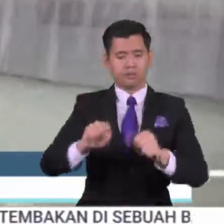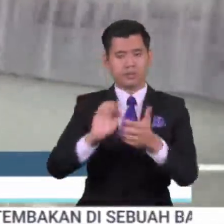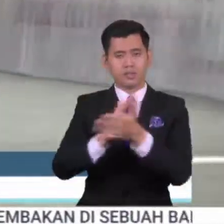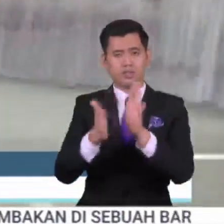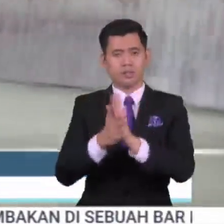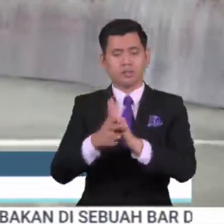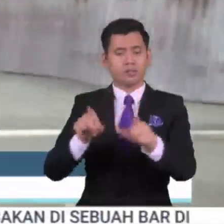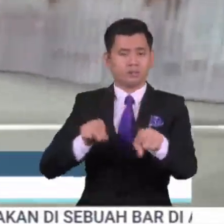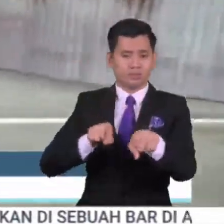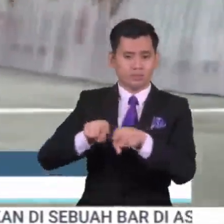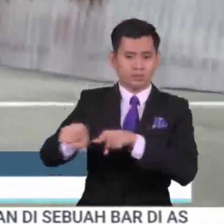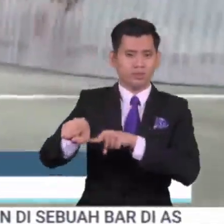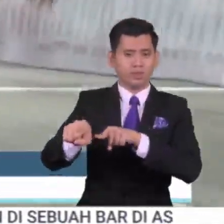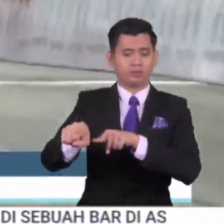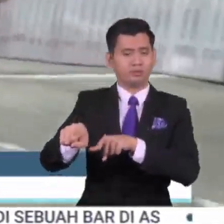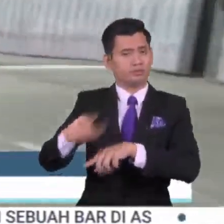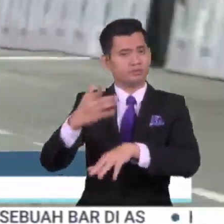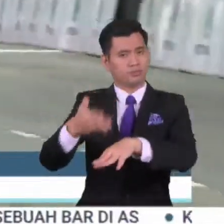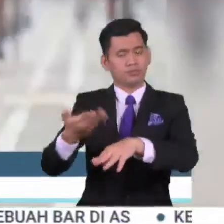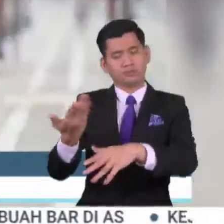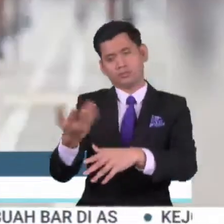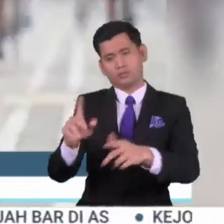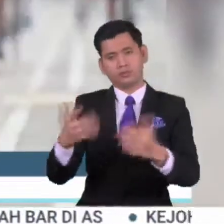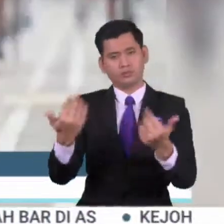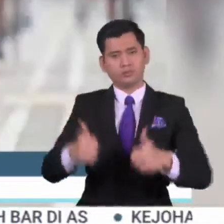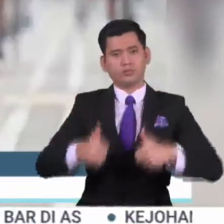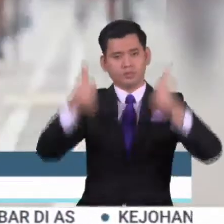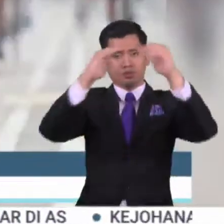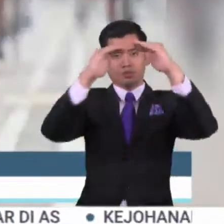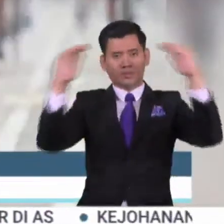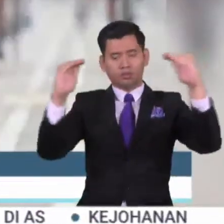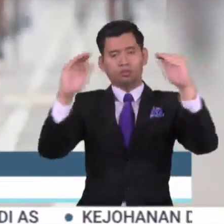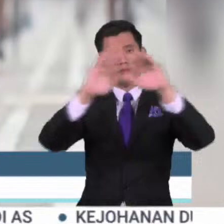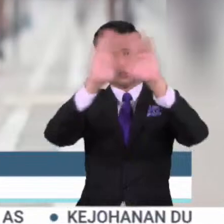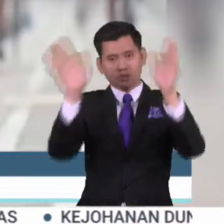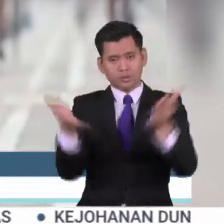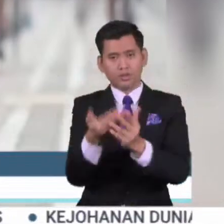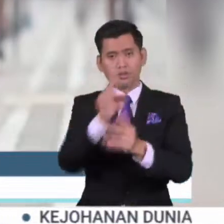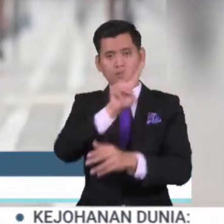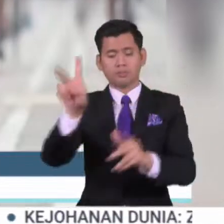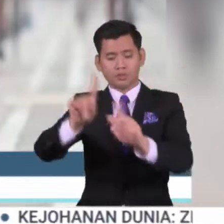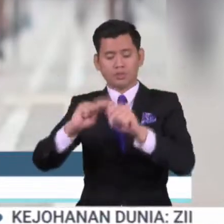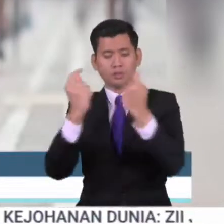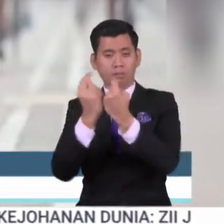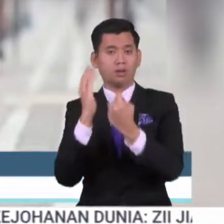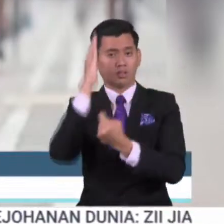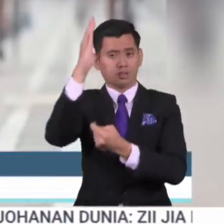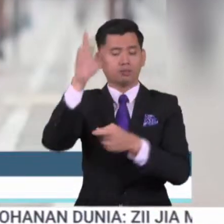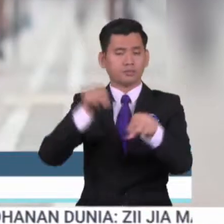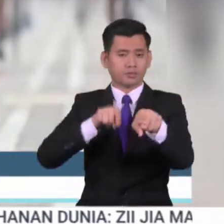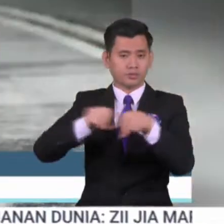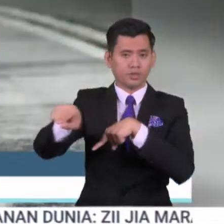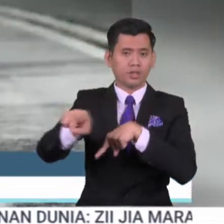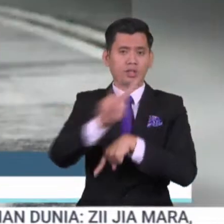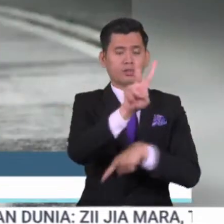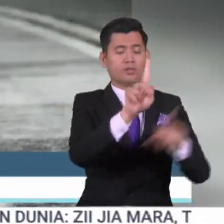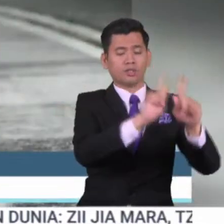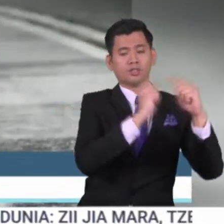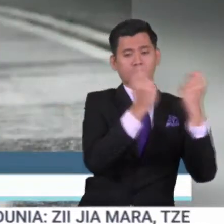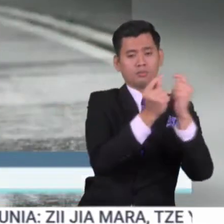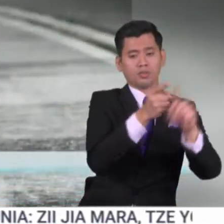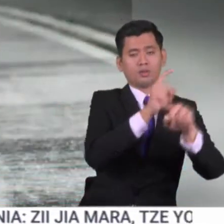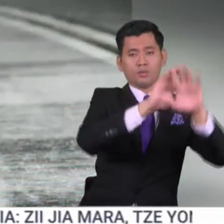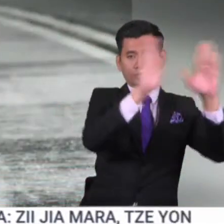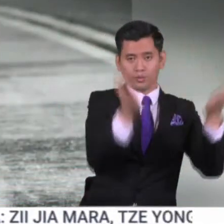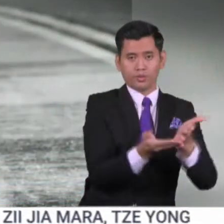antara perlumbaan berprestij dunia sebanyak 22 pasukan akan bertanding dalam edisi kali ini termasuk dua pasukan World